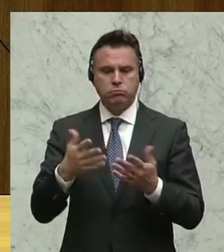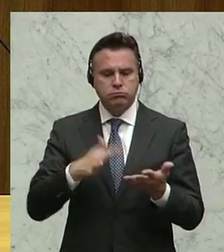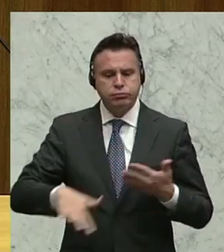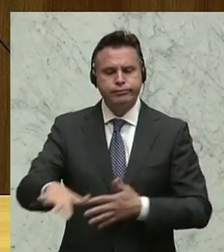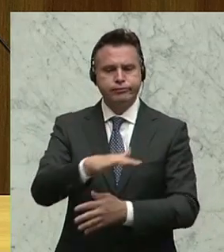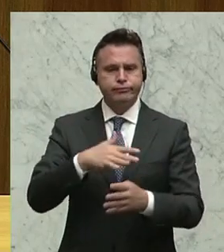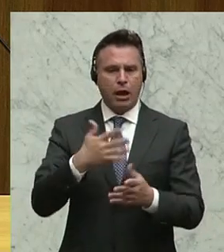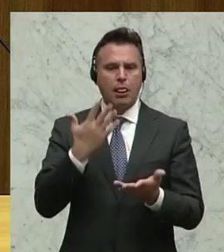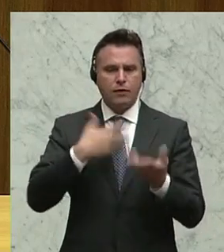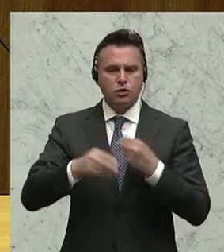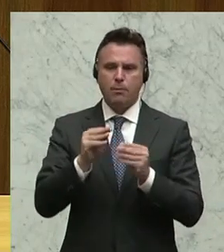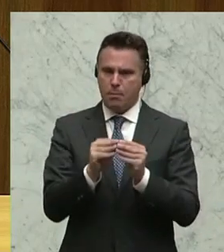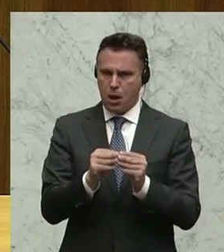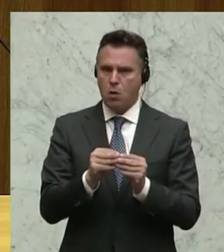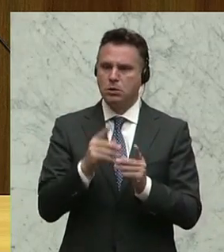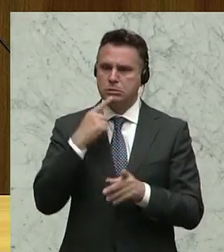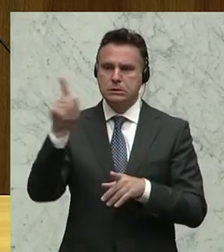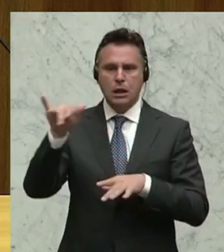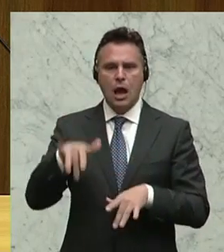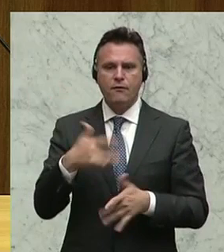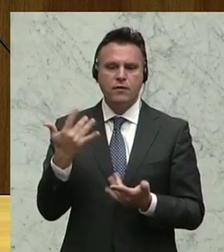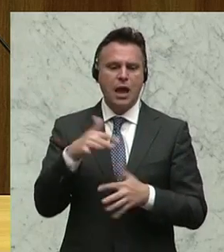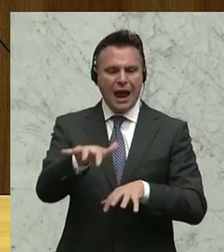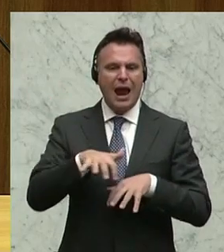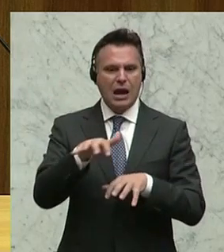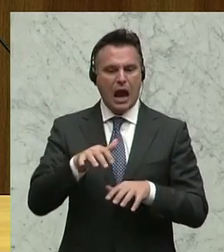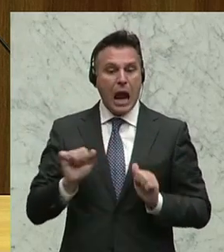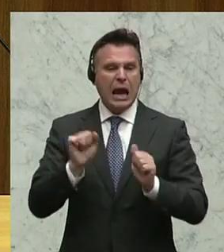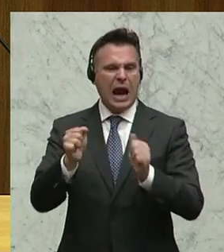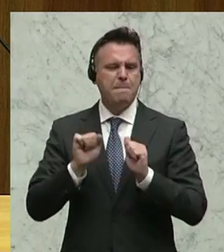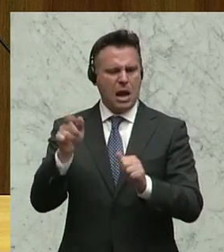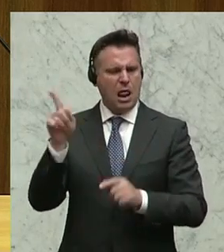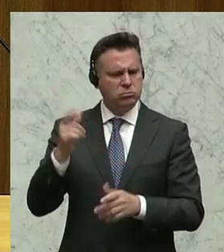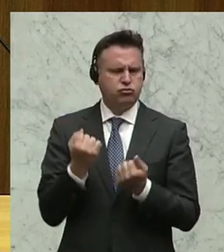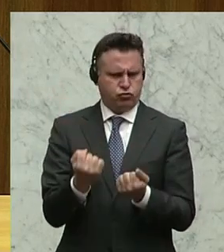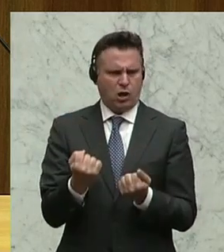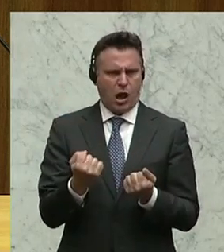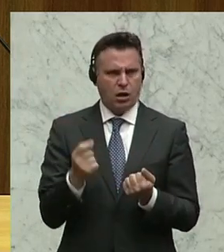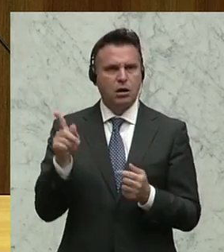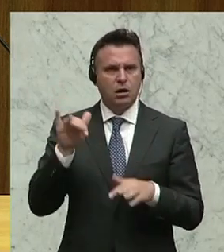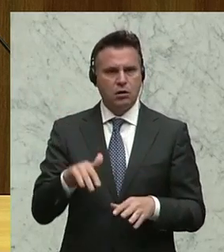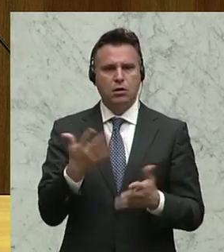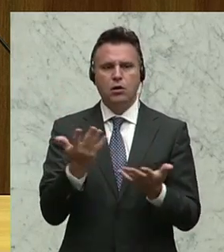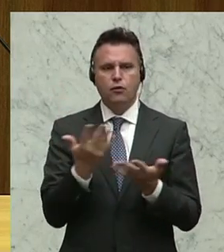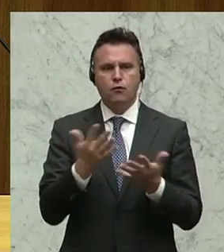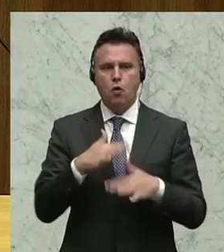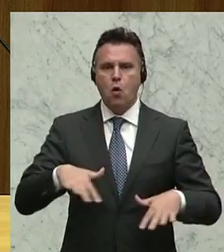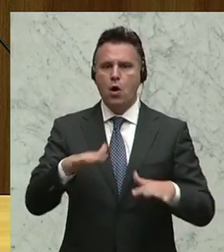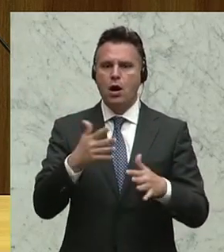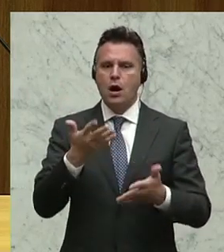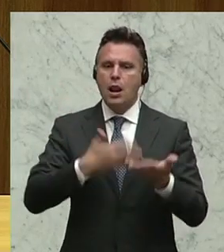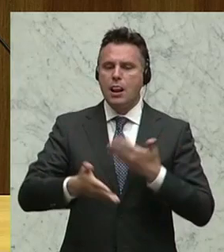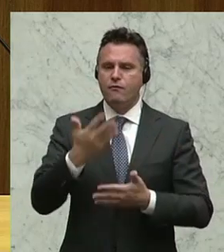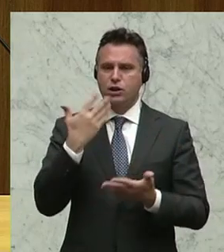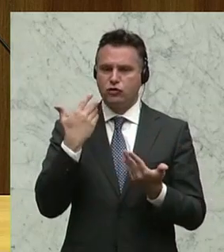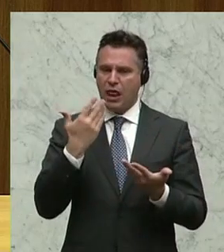auch die Medien bezeichnen ihn sehr gerne als Agrarrebell. Er arbeitet überall dort, wo die konventionelle Landwirtschaft oder wird überall